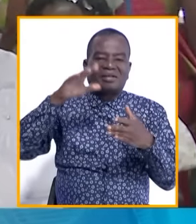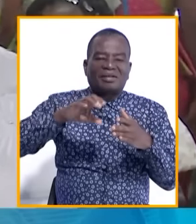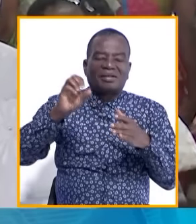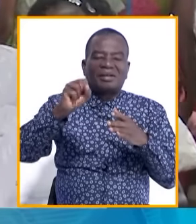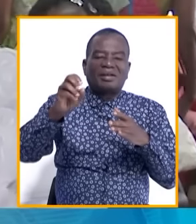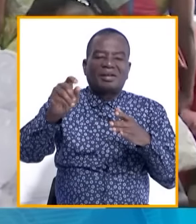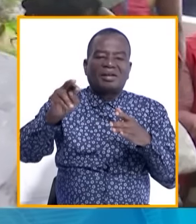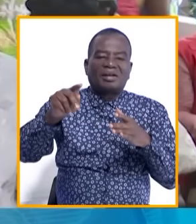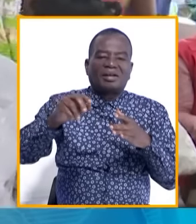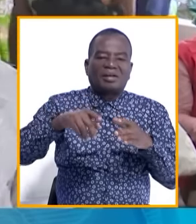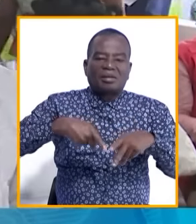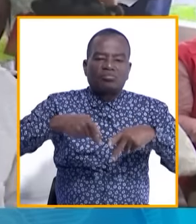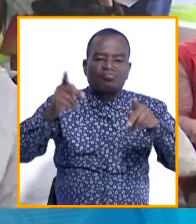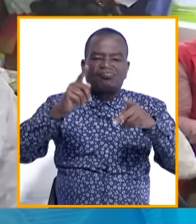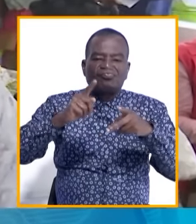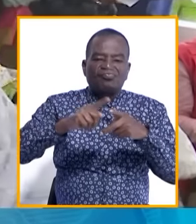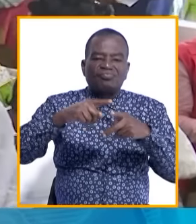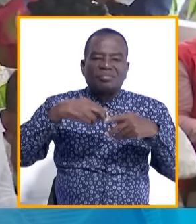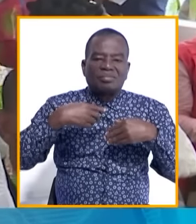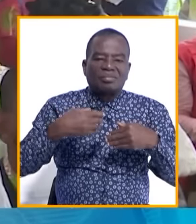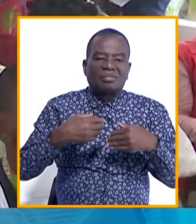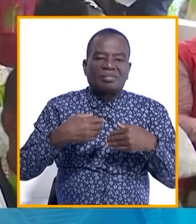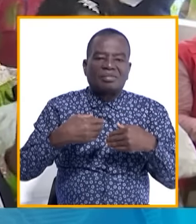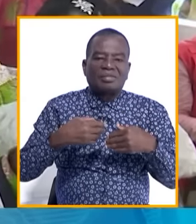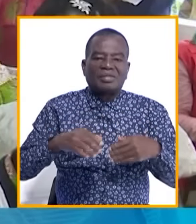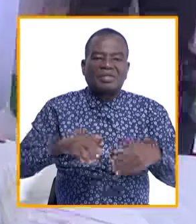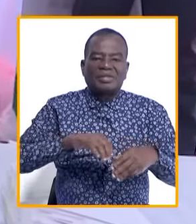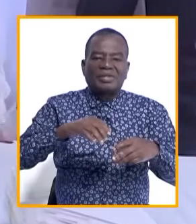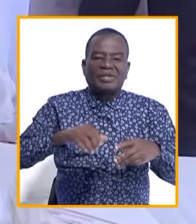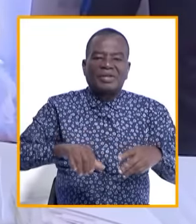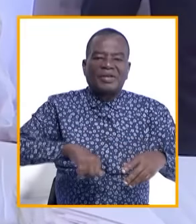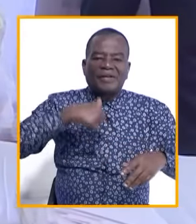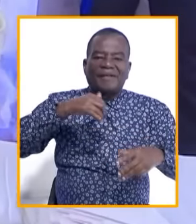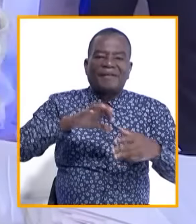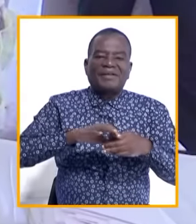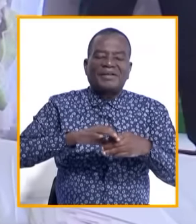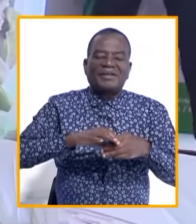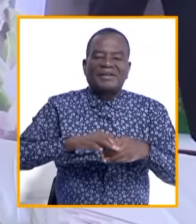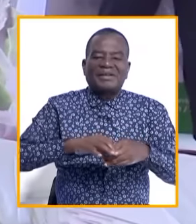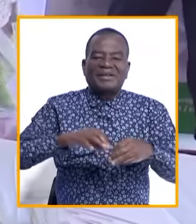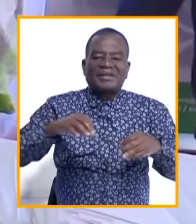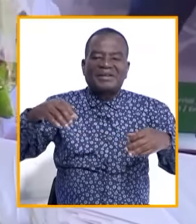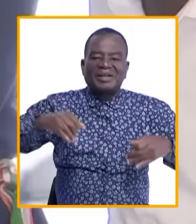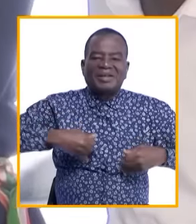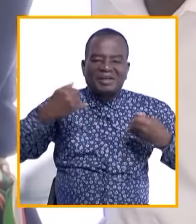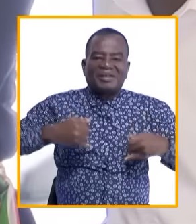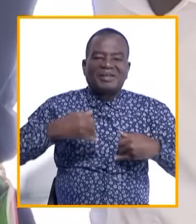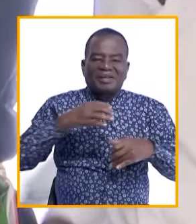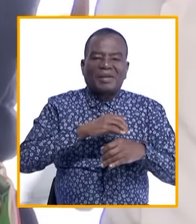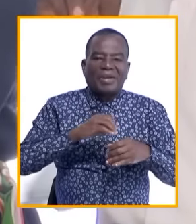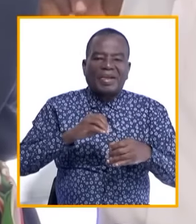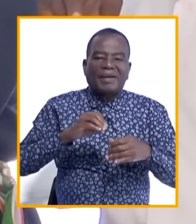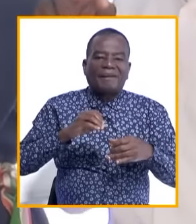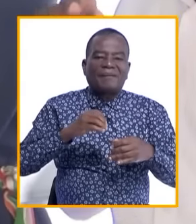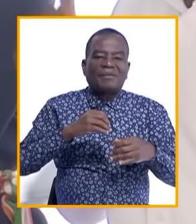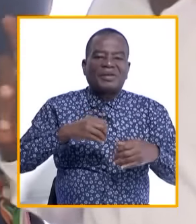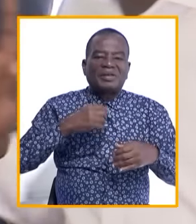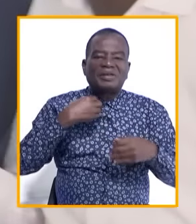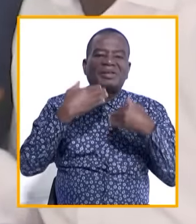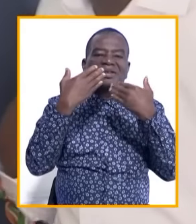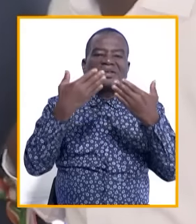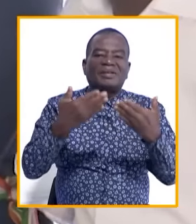Un grand remerciement au DG de la SOTRA qui nous a permis d'être réunis ce jour. C'est un sentiment de fierté, de joie et de mettre toute la